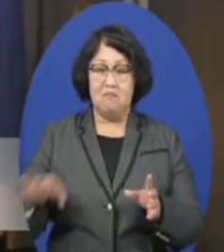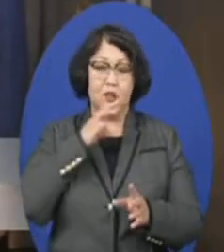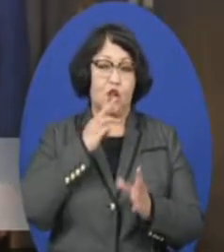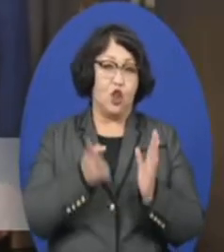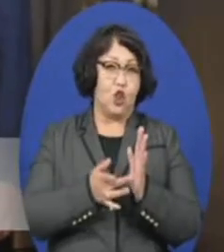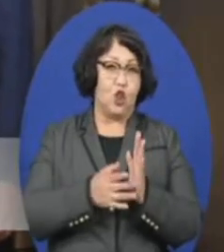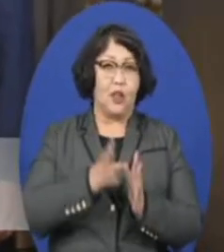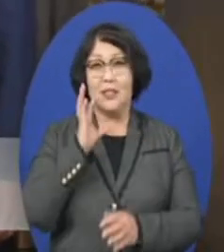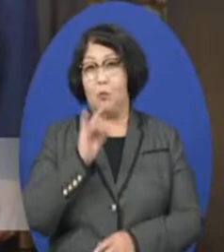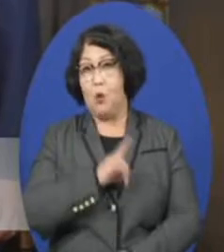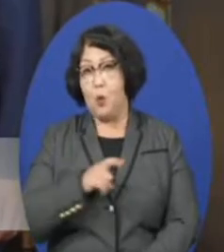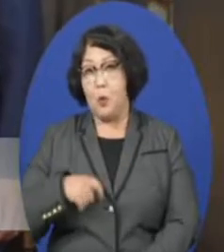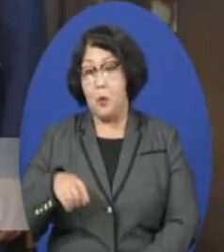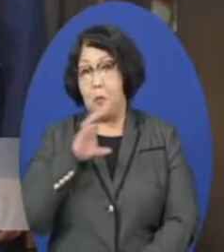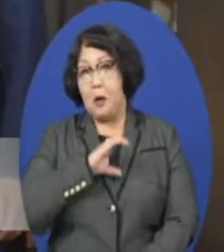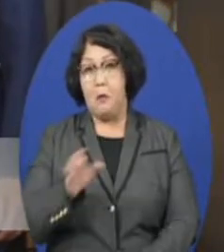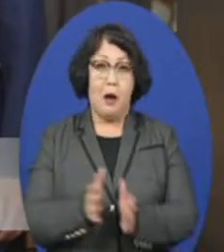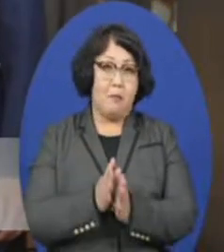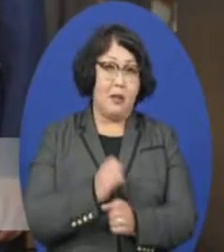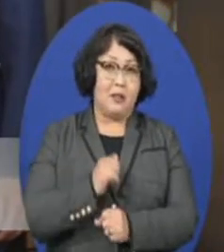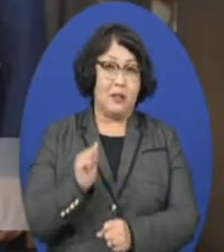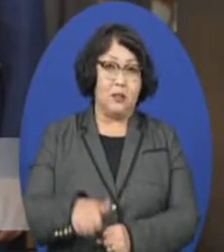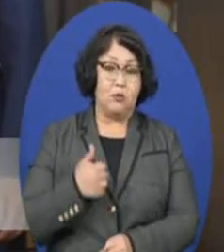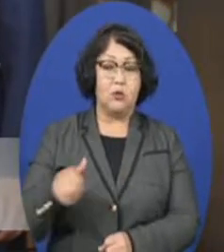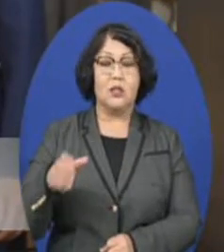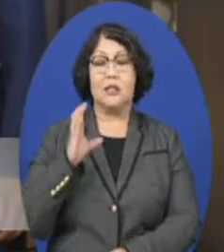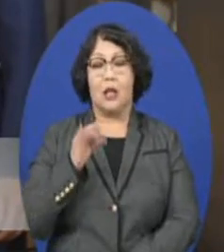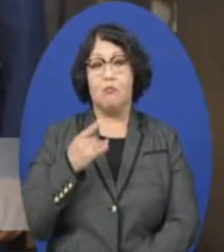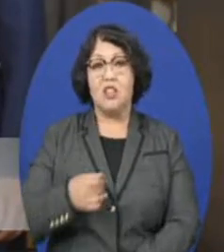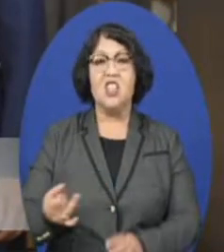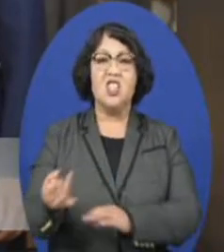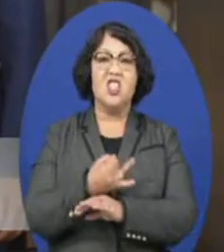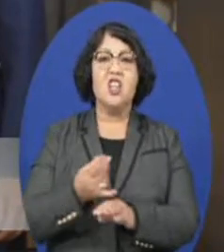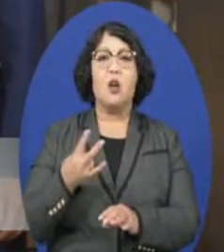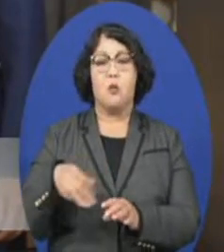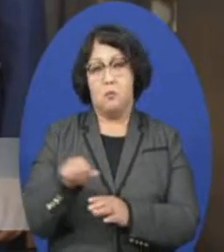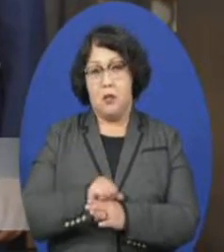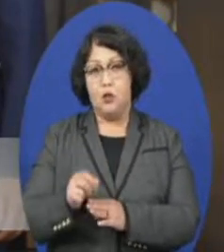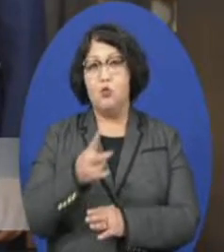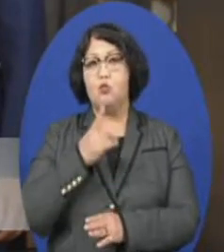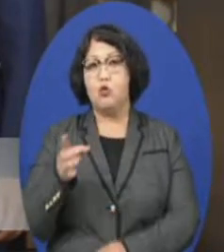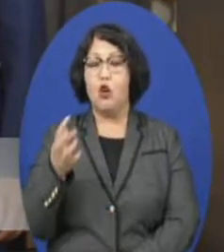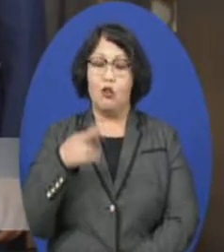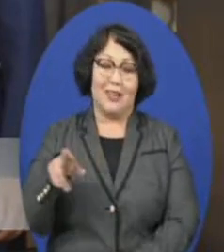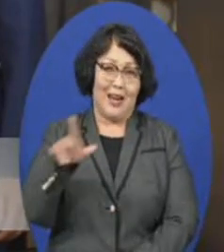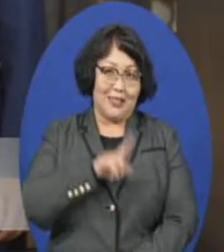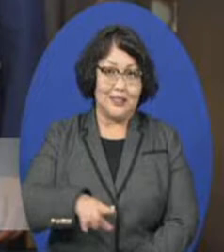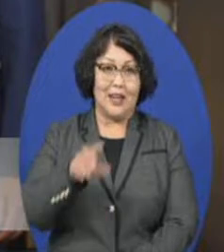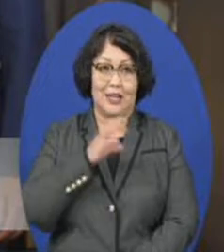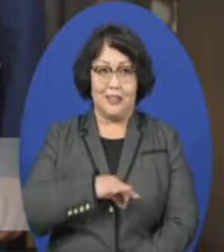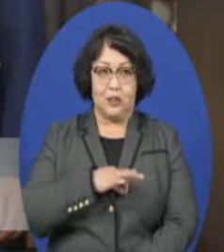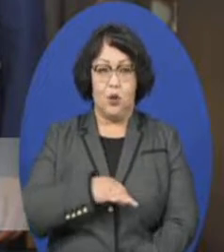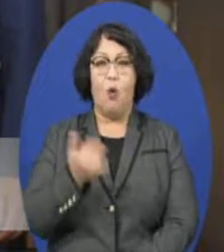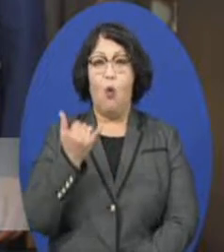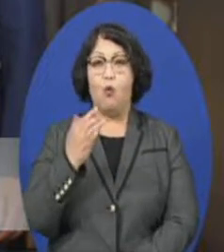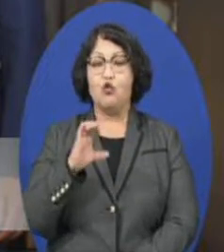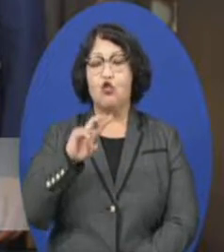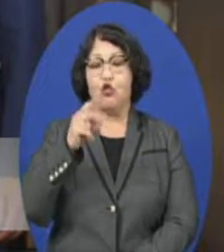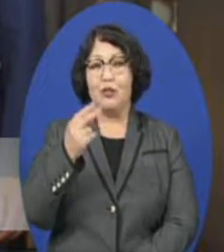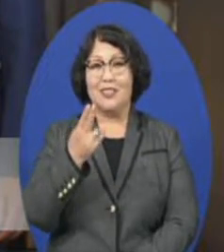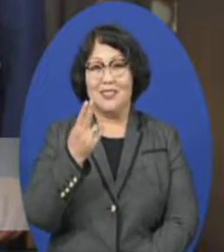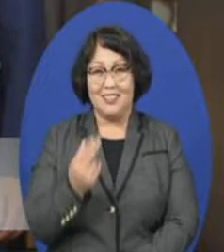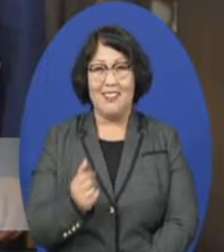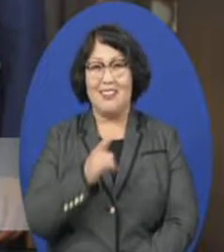салбарт хувийн хөгжлийн хамтын ажиллагааг идэвхжүүлэх, тусалбарын инженеруудыг бэлтгэх, нүүрсний орд газруудыг түшиглээд ус төрөгчийн цахилгаан